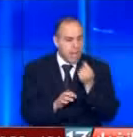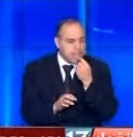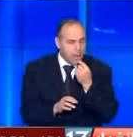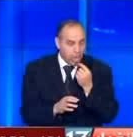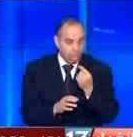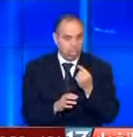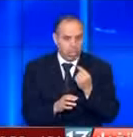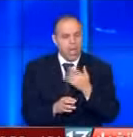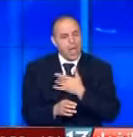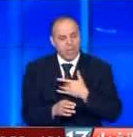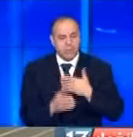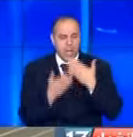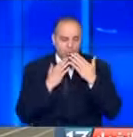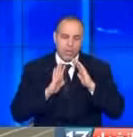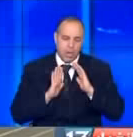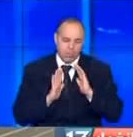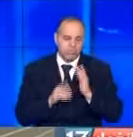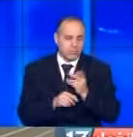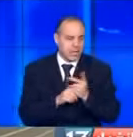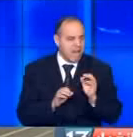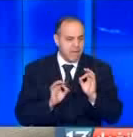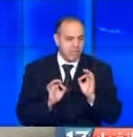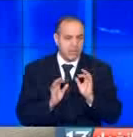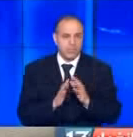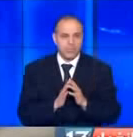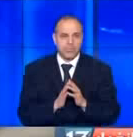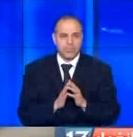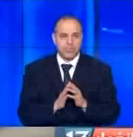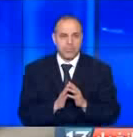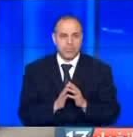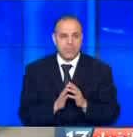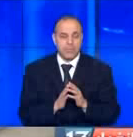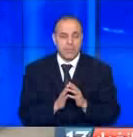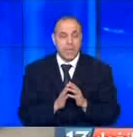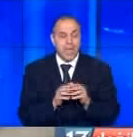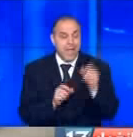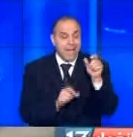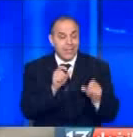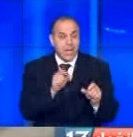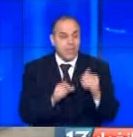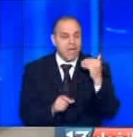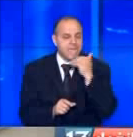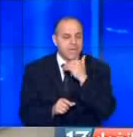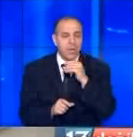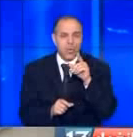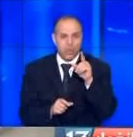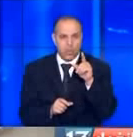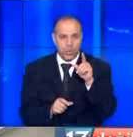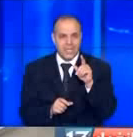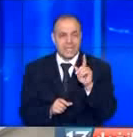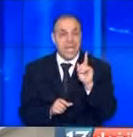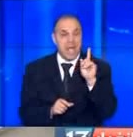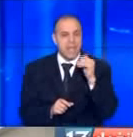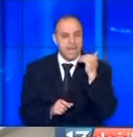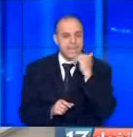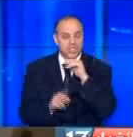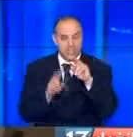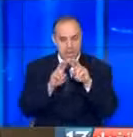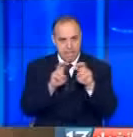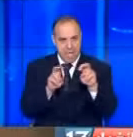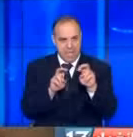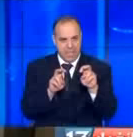هذا التسمم بأخذ عينات من الأكل الذي تناولوه. عينات ولما أنت موجودة بالمطعم من أول ما وصلتنا